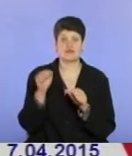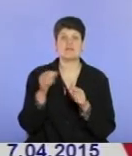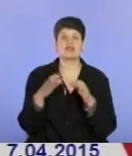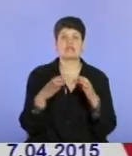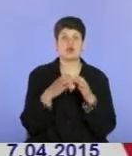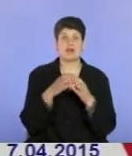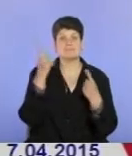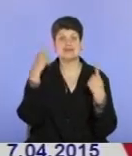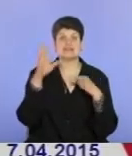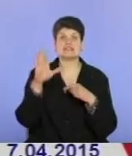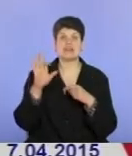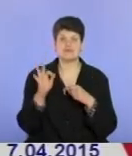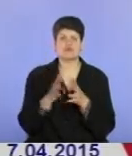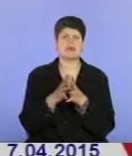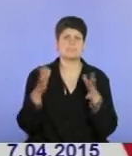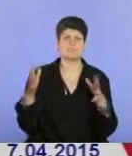найбільшого